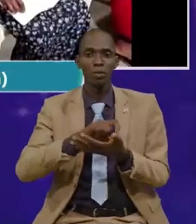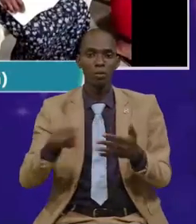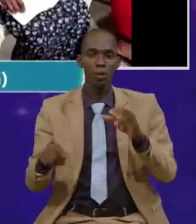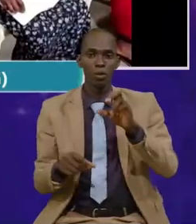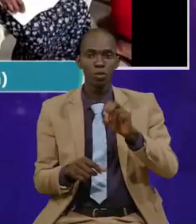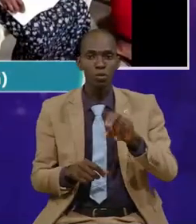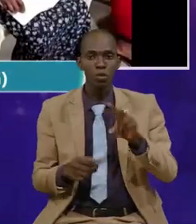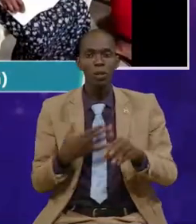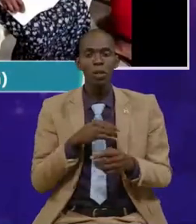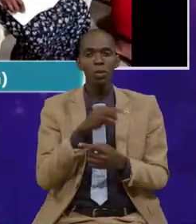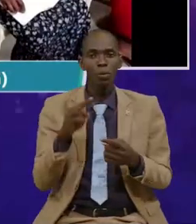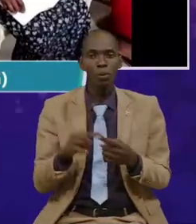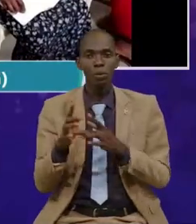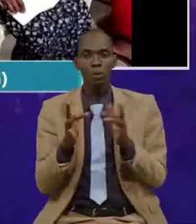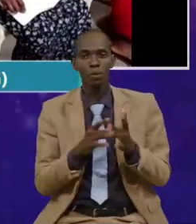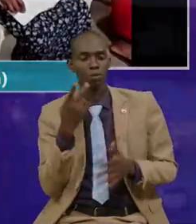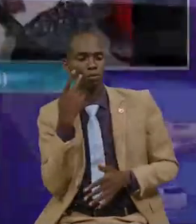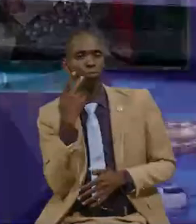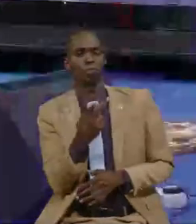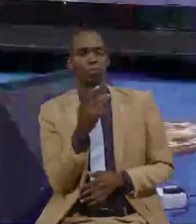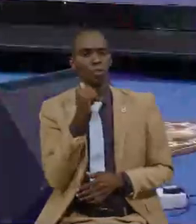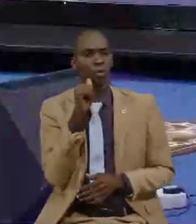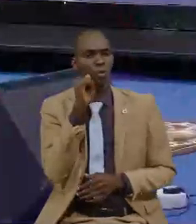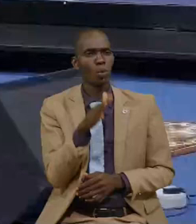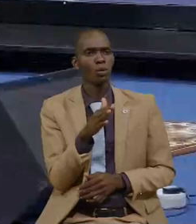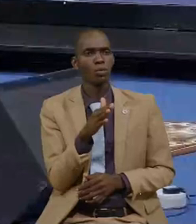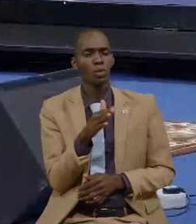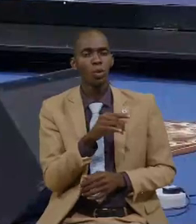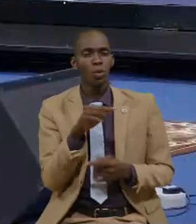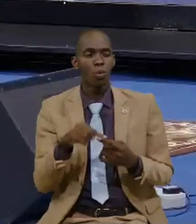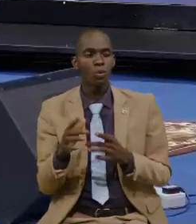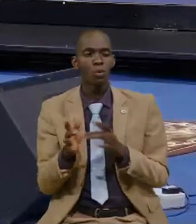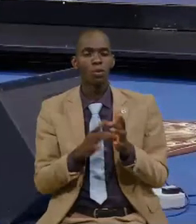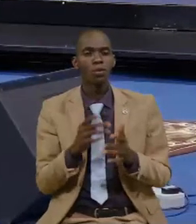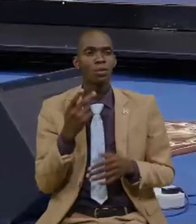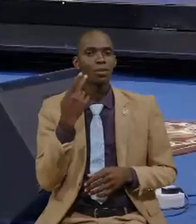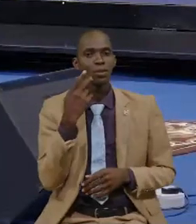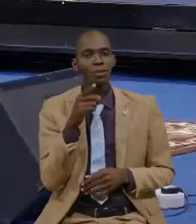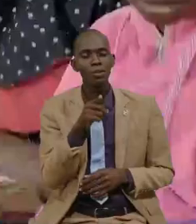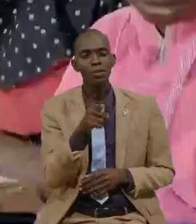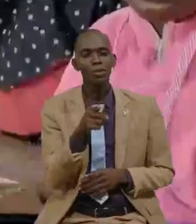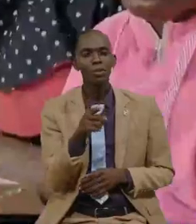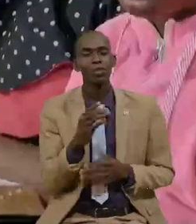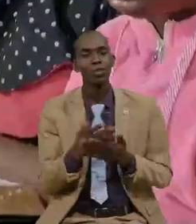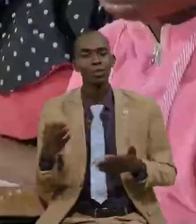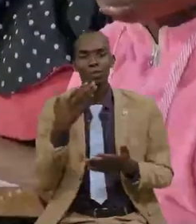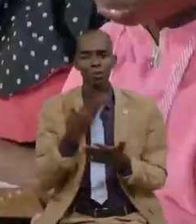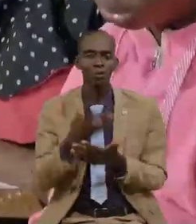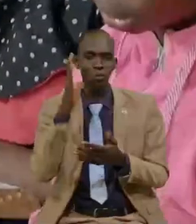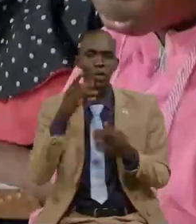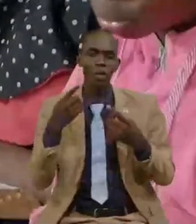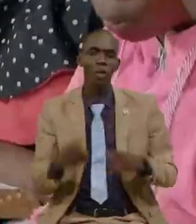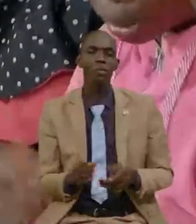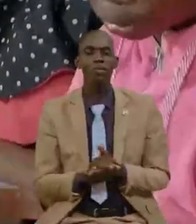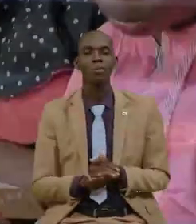Et le verset 12 dit, lorsqu'il la vit, lorsque Jésus vous verra, quelque chose